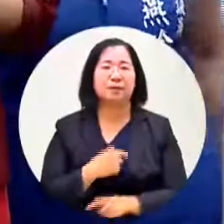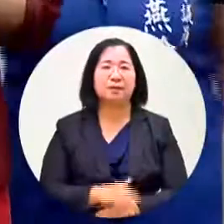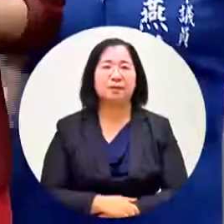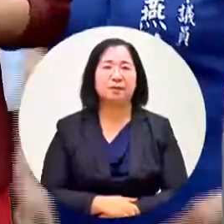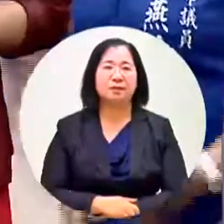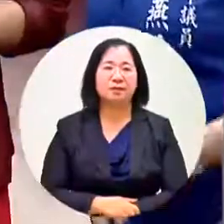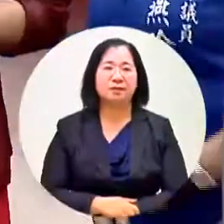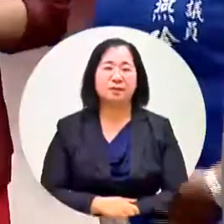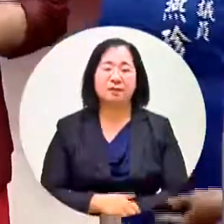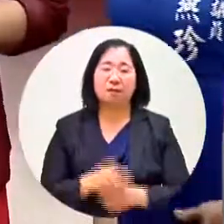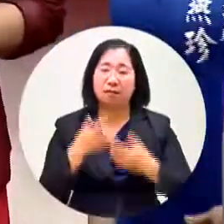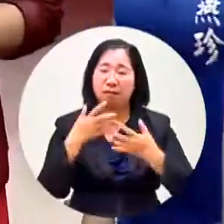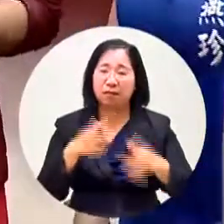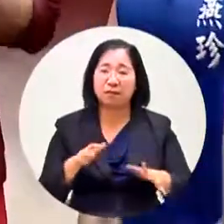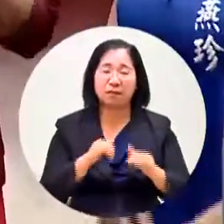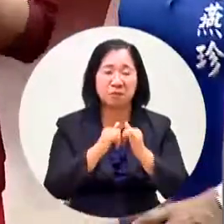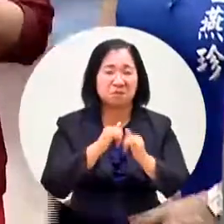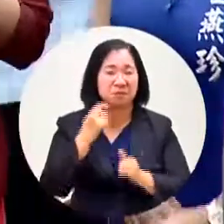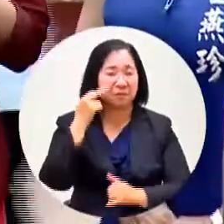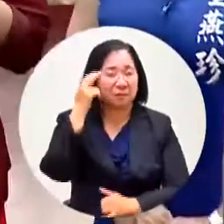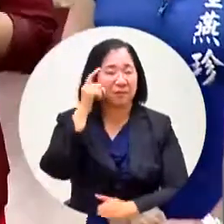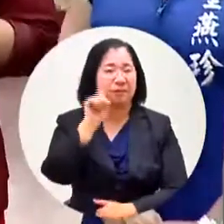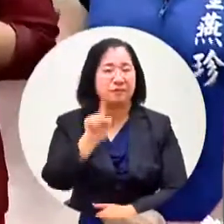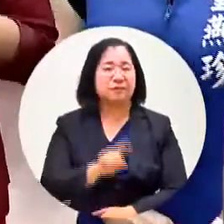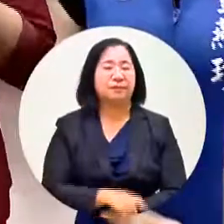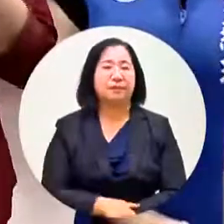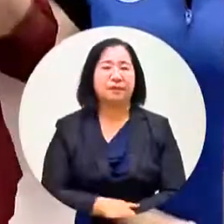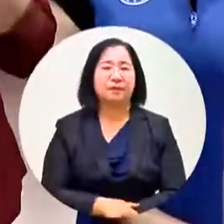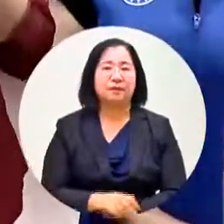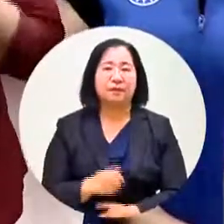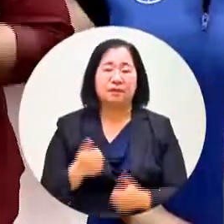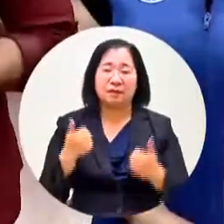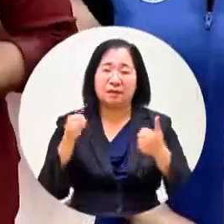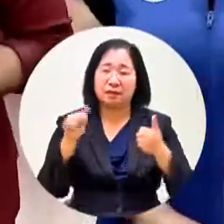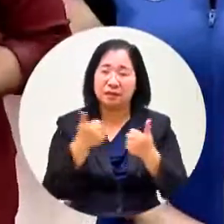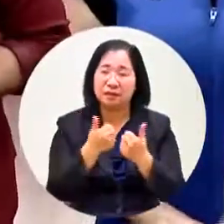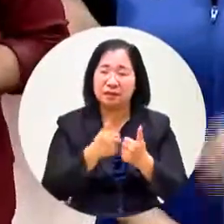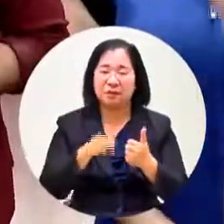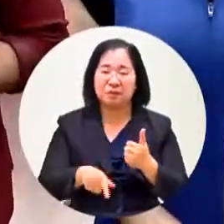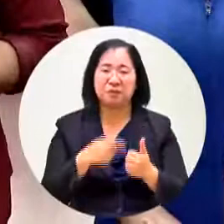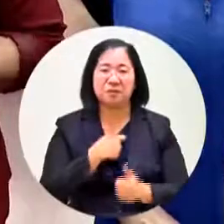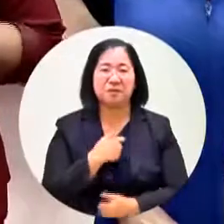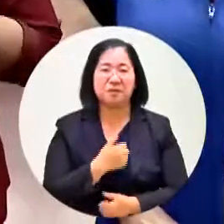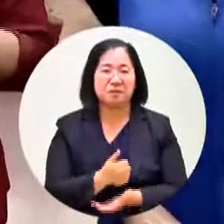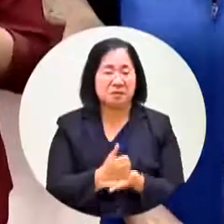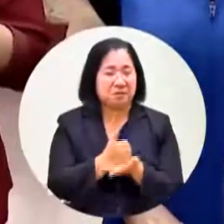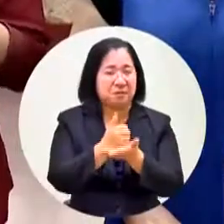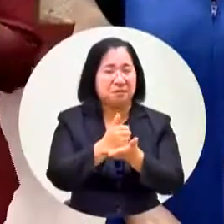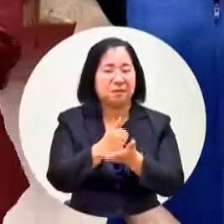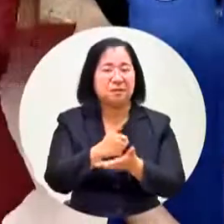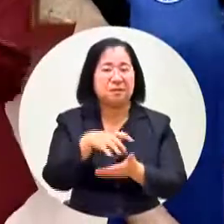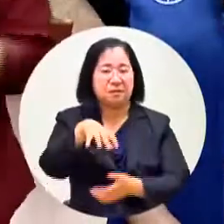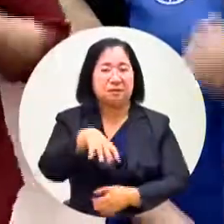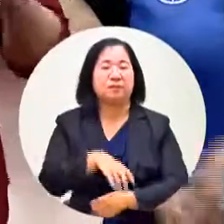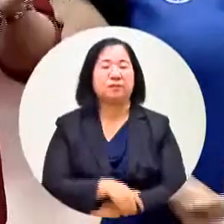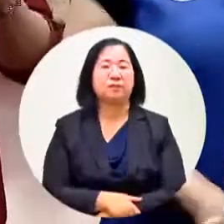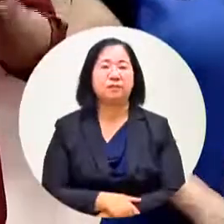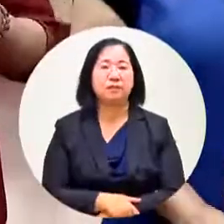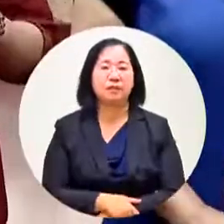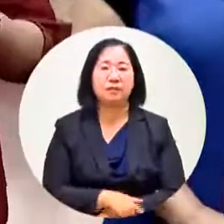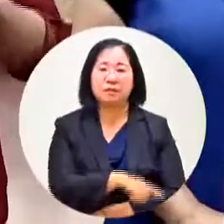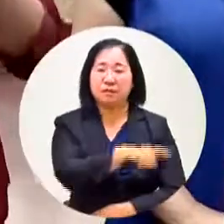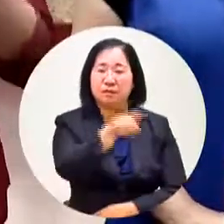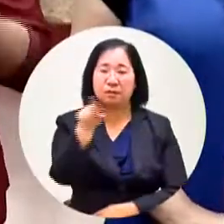成有黑函，我也呼吁市长，不要让这些歪风有免于恐惧的自由。 好，谢谢议长